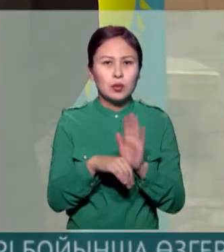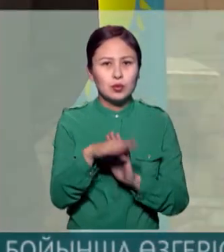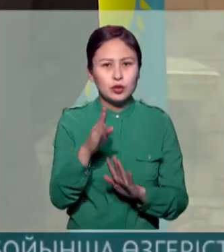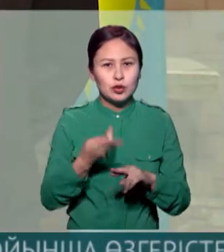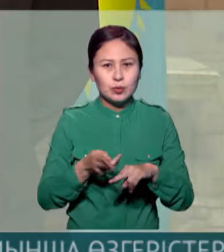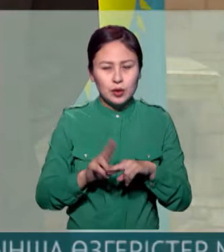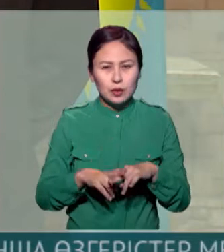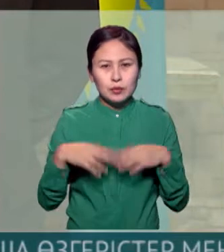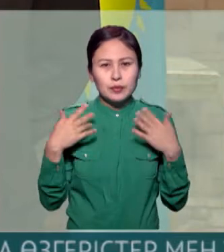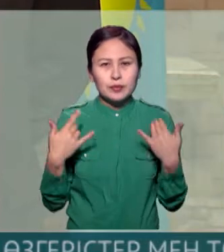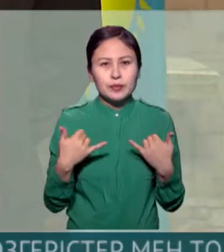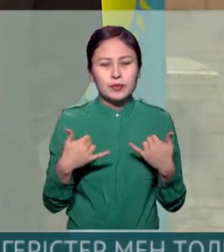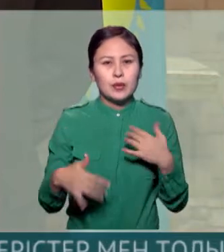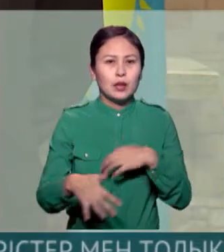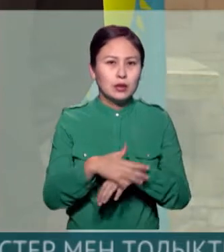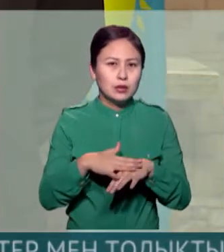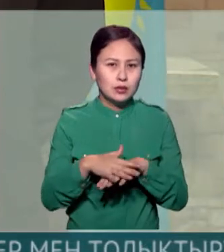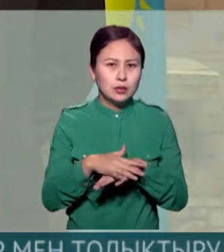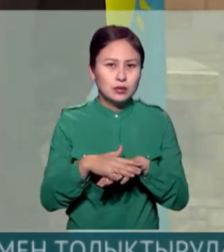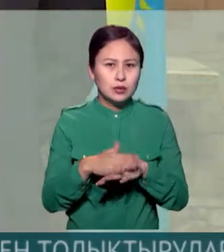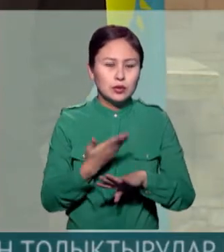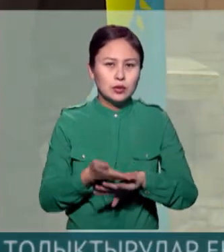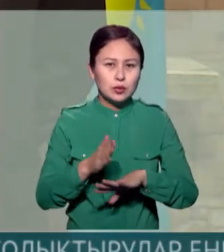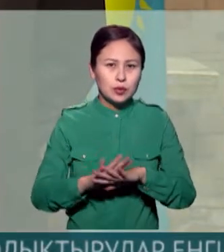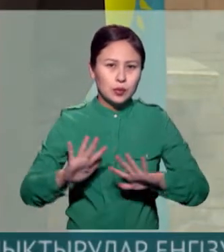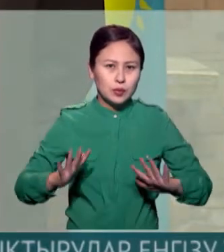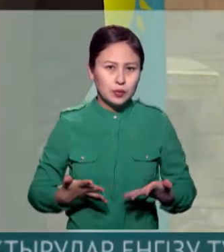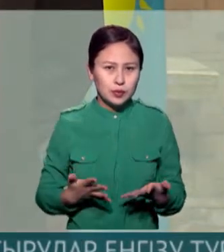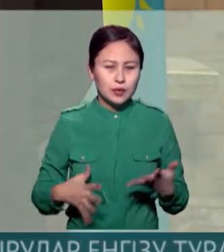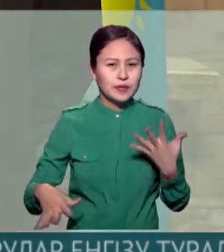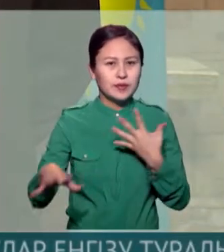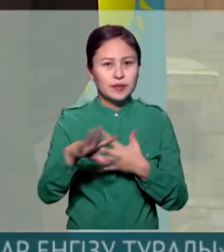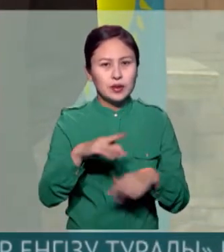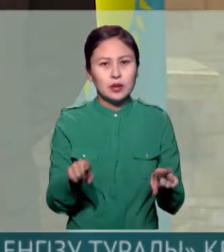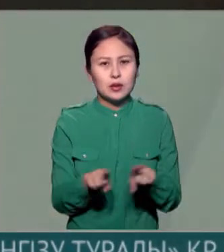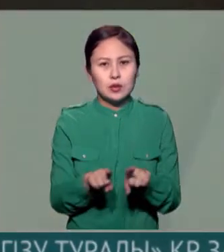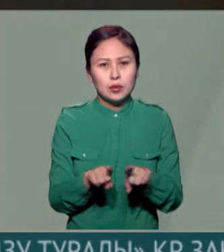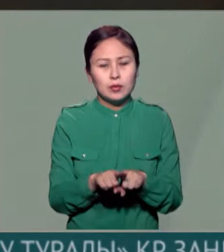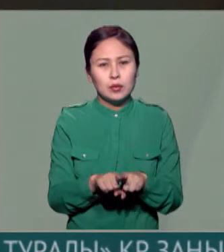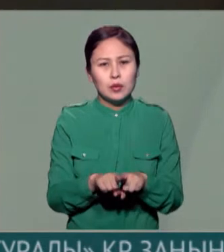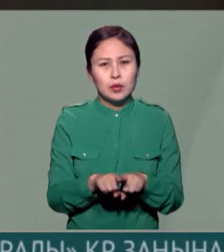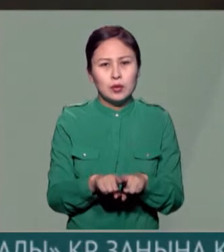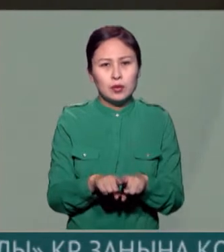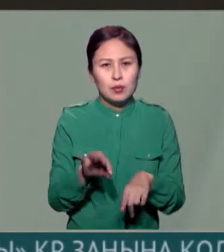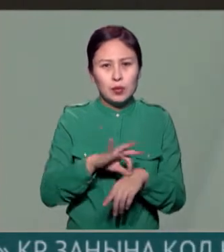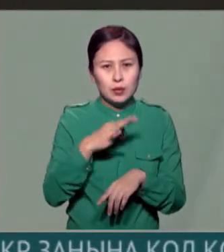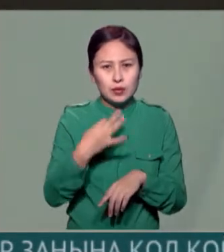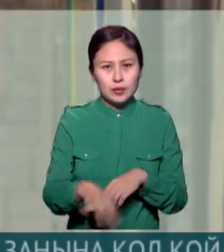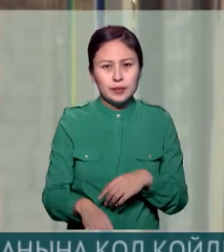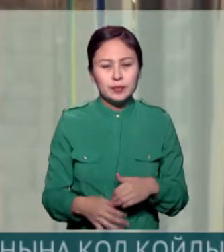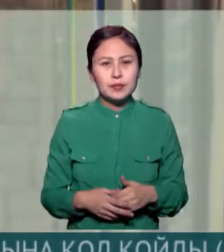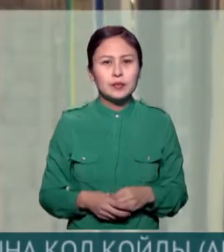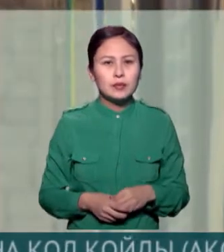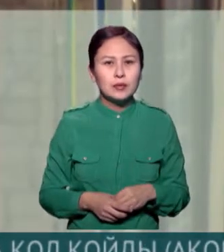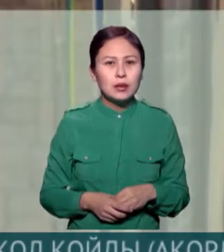Сондықтан бұл елге тиген осындай ауыр ахуал бәріміздің де жанымызға батады. Nous savons que nous sommes